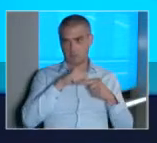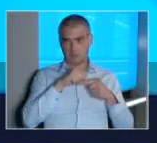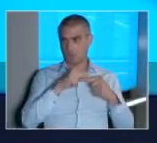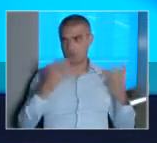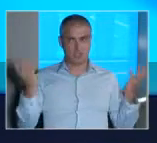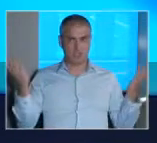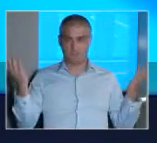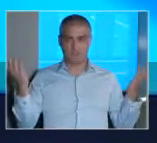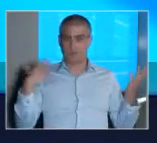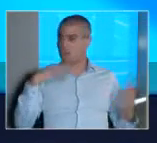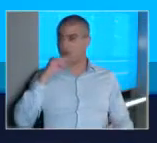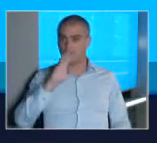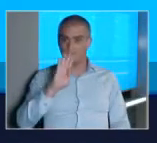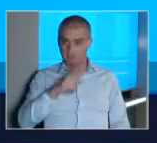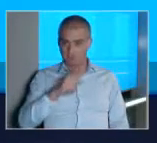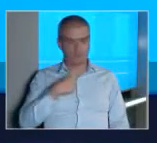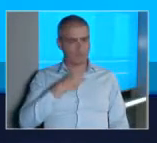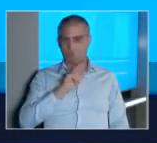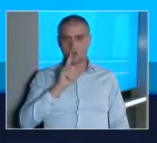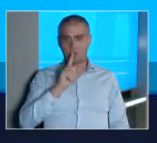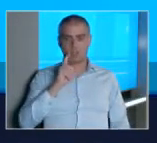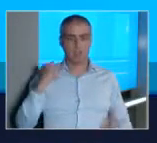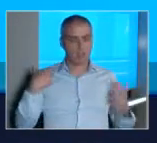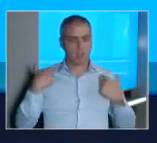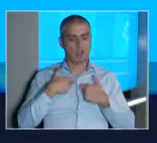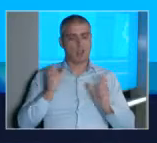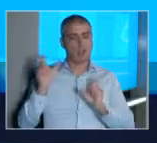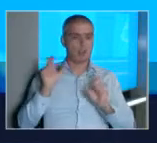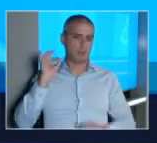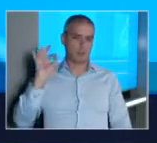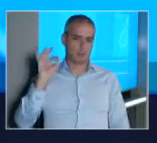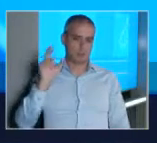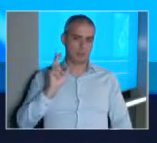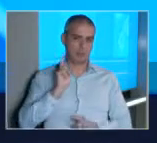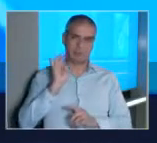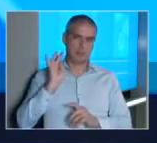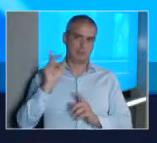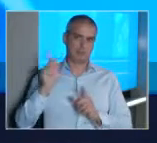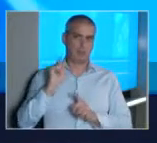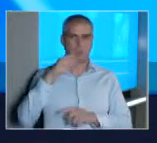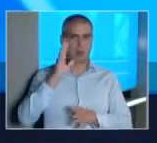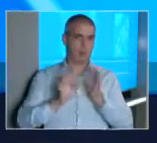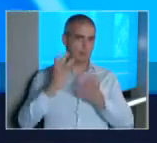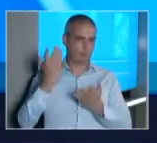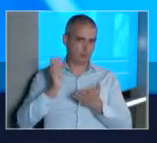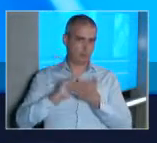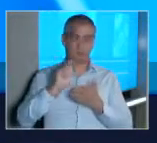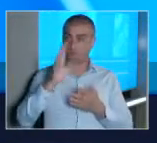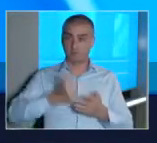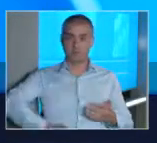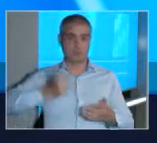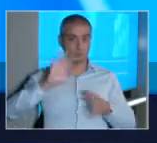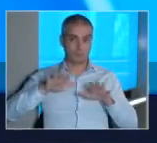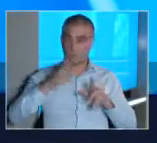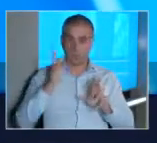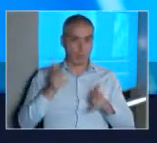עוסקים בנתניהו, אבל אנחנו לא נהיה השכפץ שלו להימנע מכתב אישום. ואם שר בממשלת ישראל לא